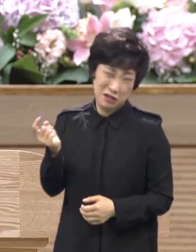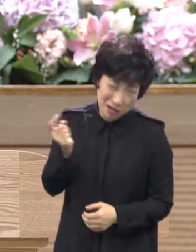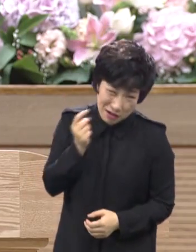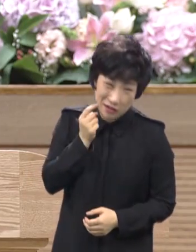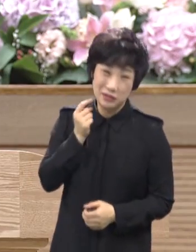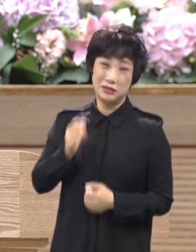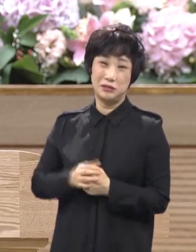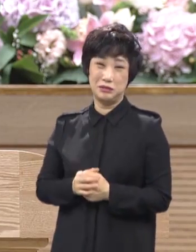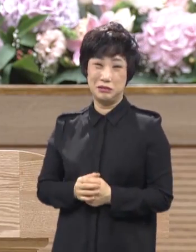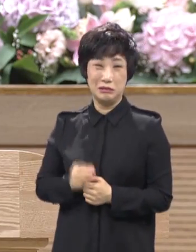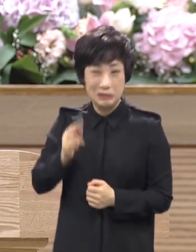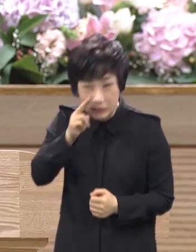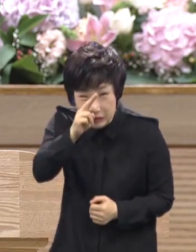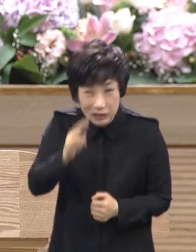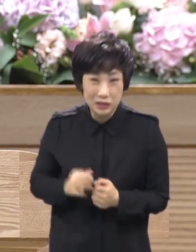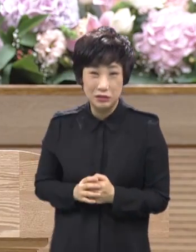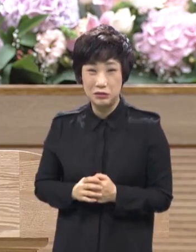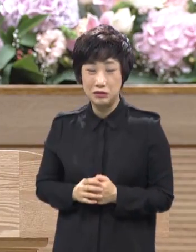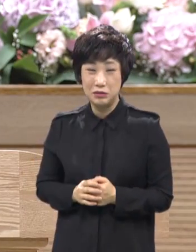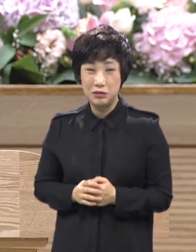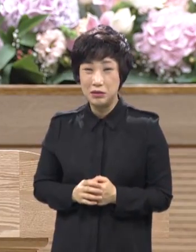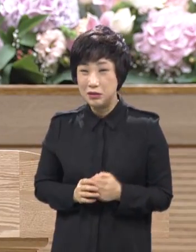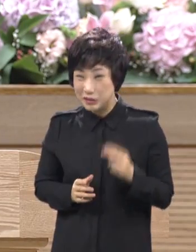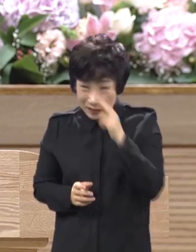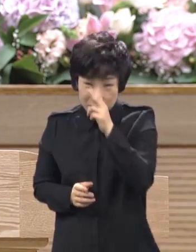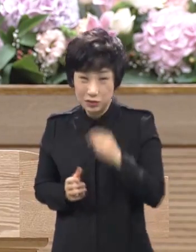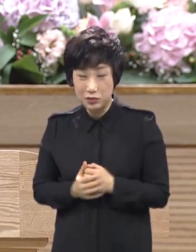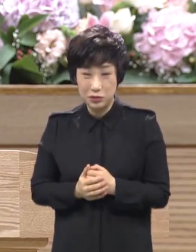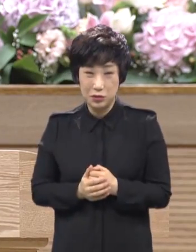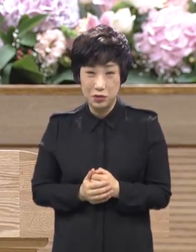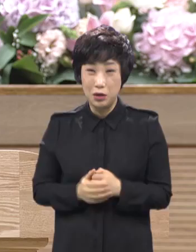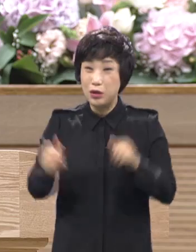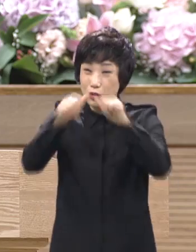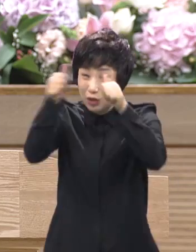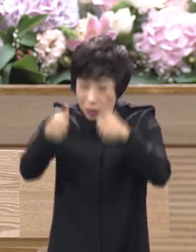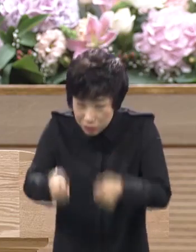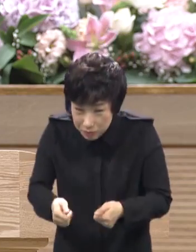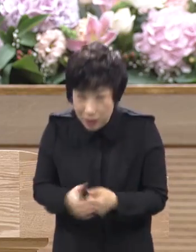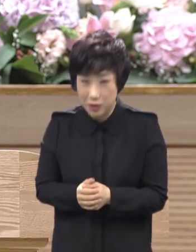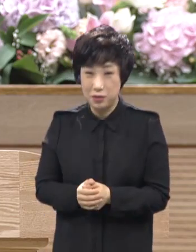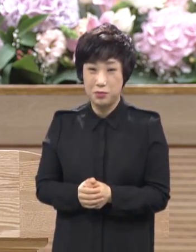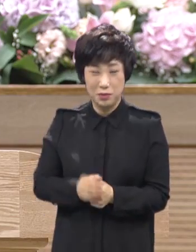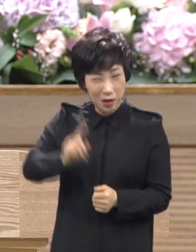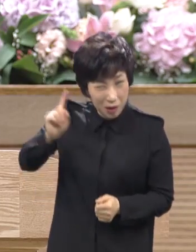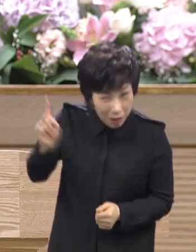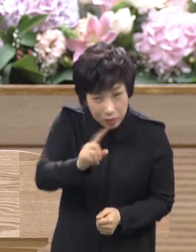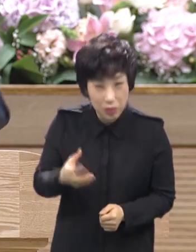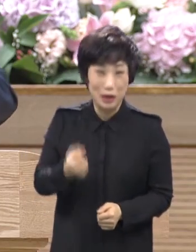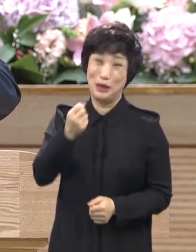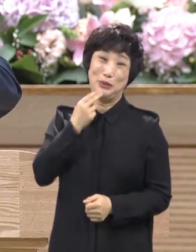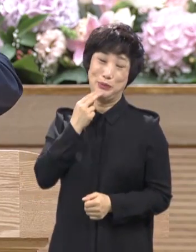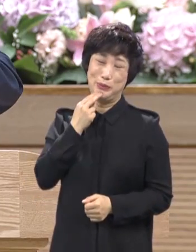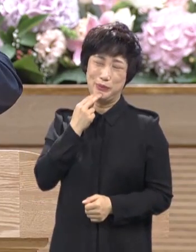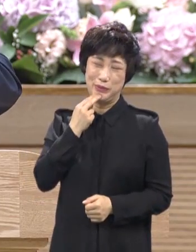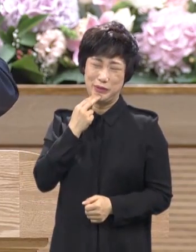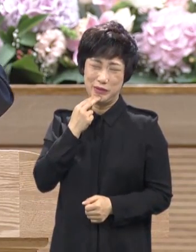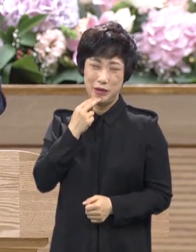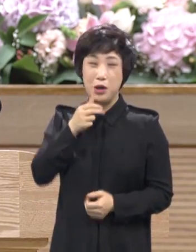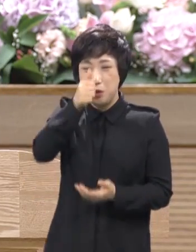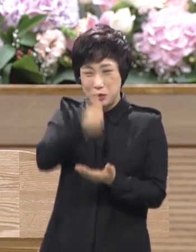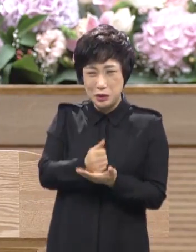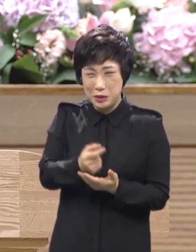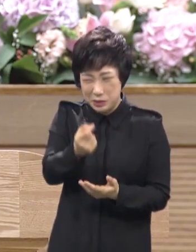거짓도, 시기도, 질투도, 우상숭배도 어떤 것도 없이 죄가